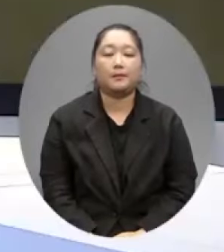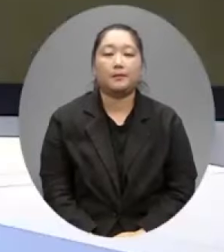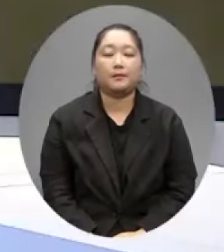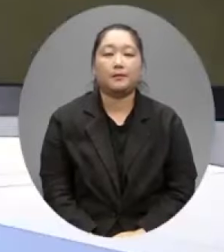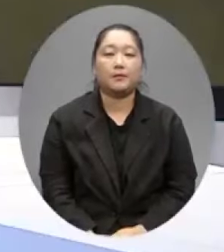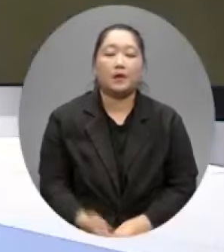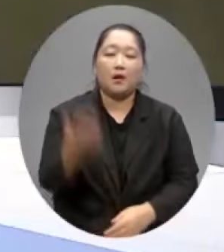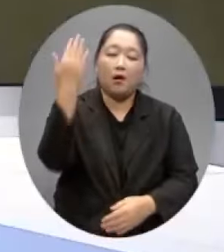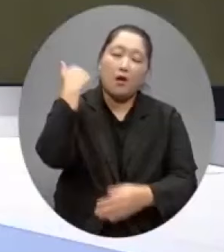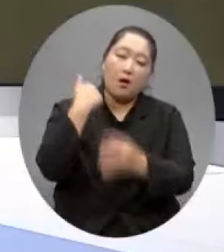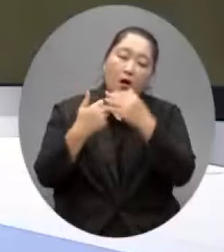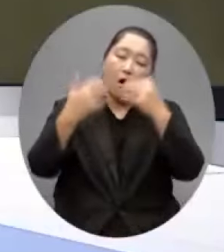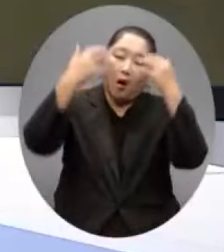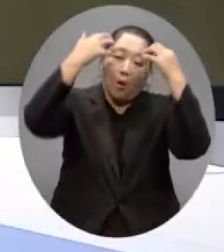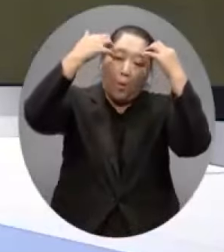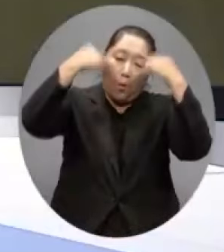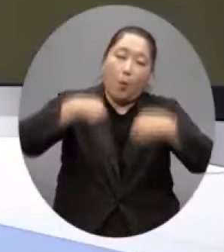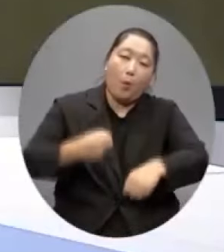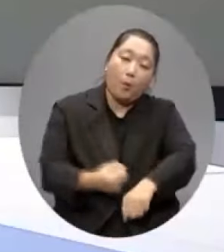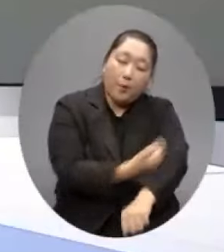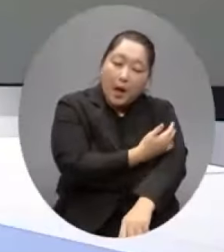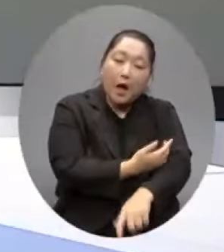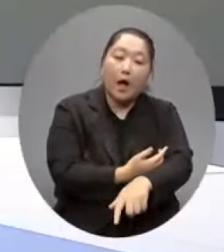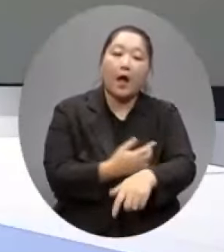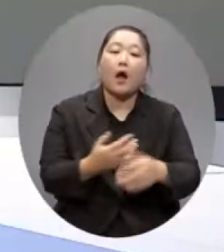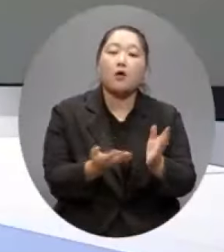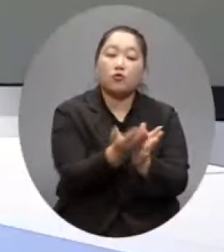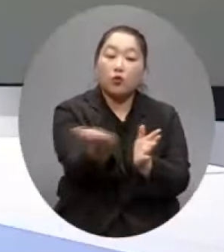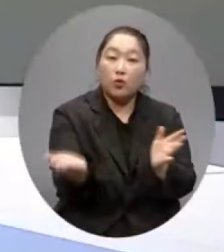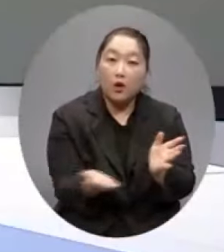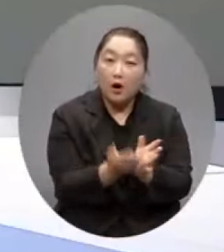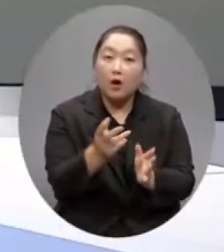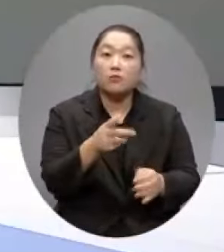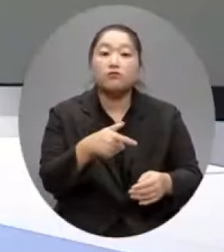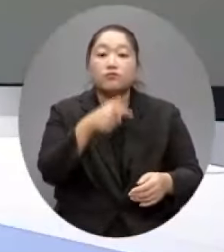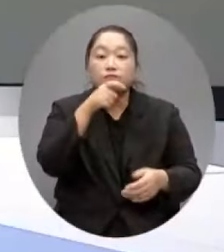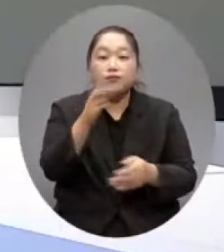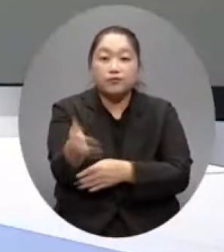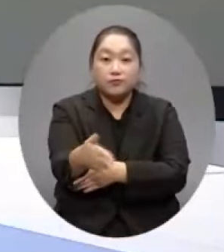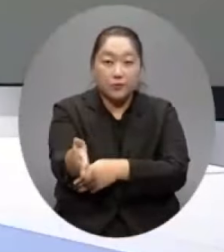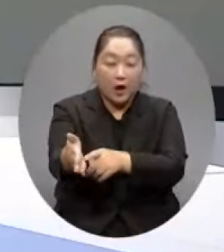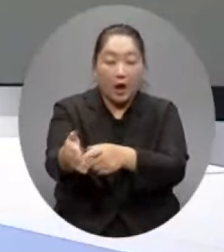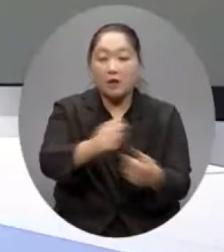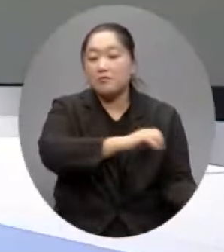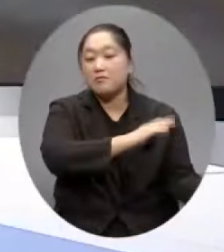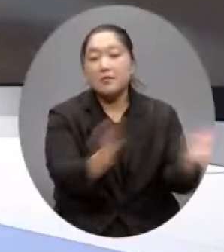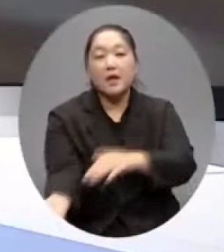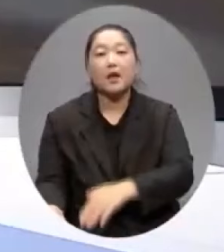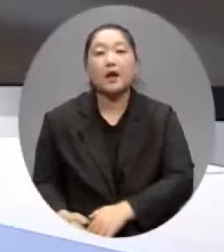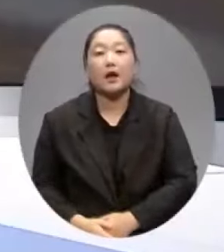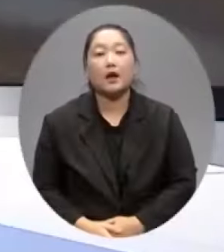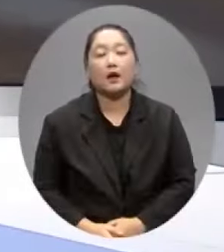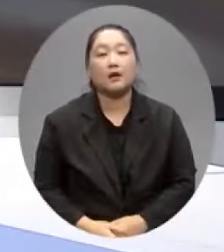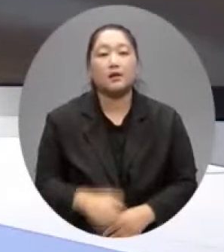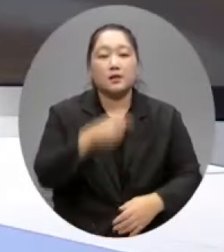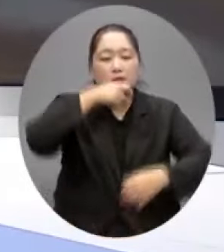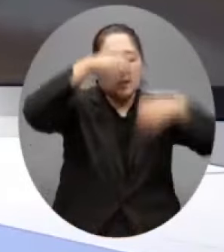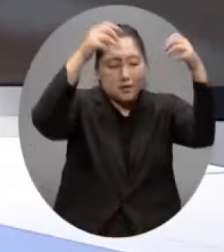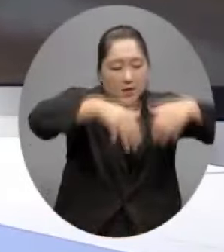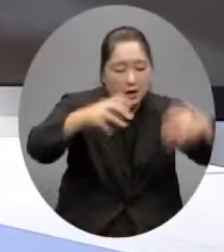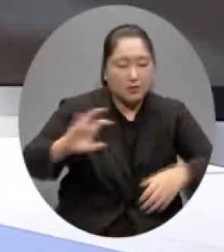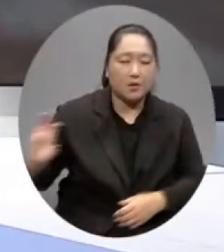전례 없이 길고 강력한 폭염에 저수지에 물고기 수백 마리가 집단 폐사했습니다. 장마와 태풍에